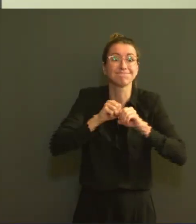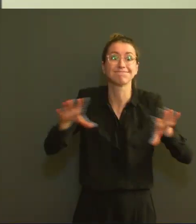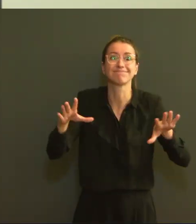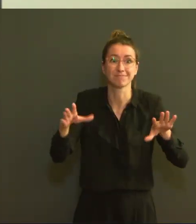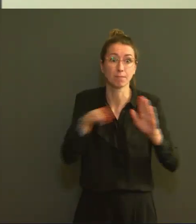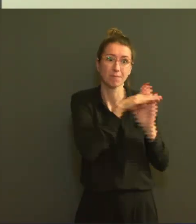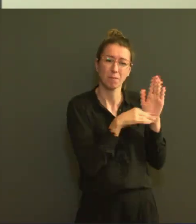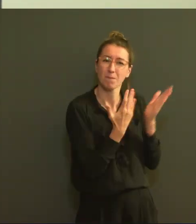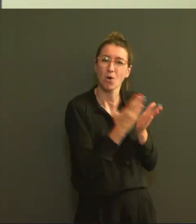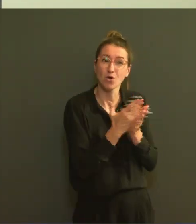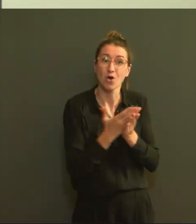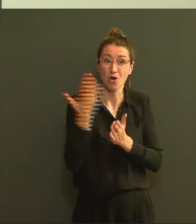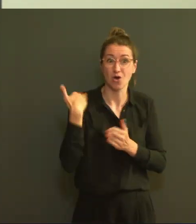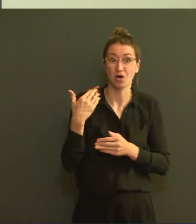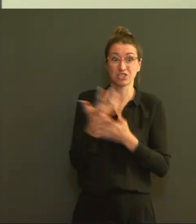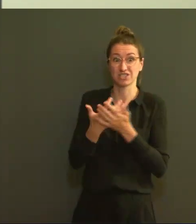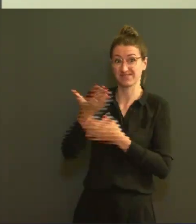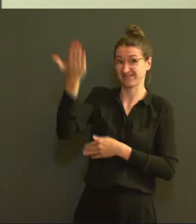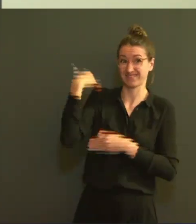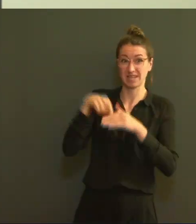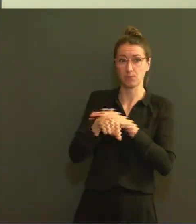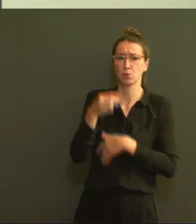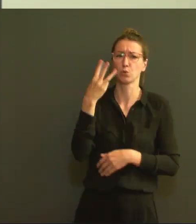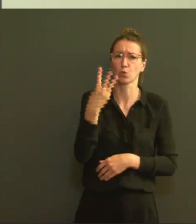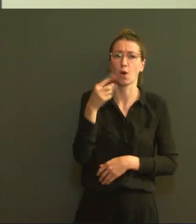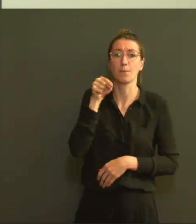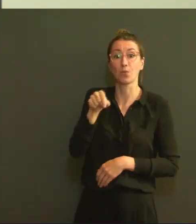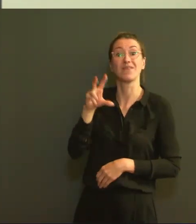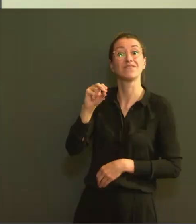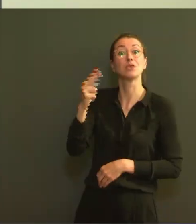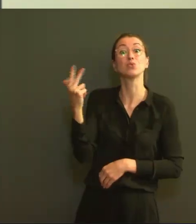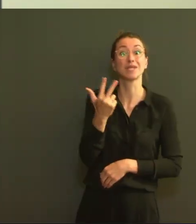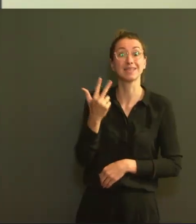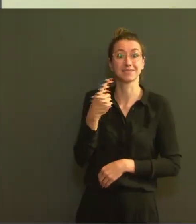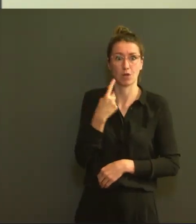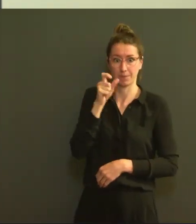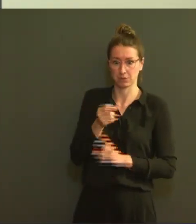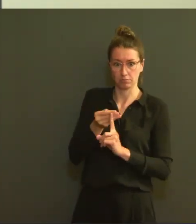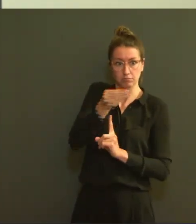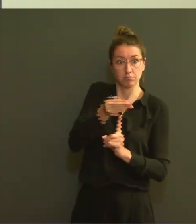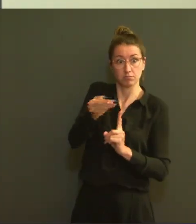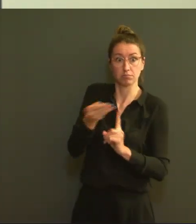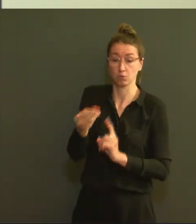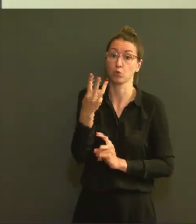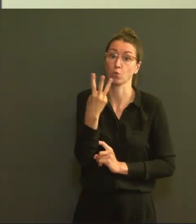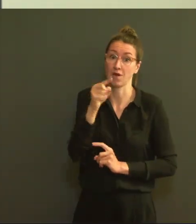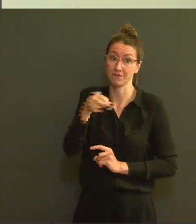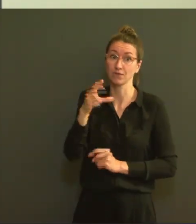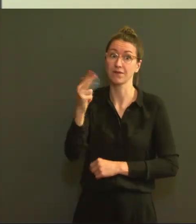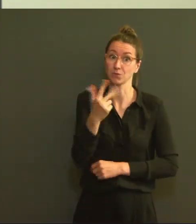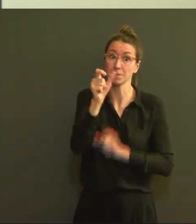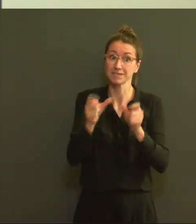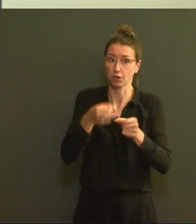3,28, c'est-à-dire qu'une personne infectée avait en moyenne la capacité d'infecter